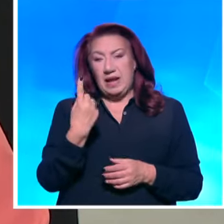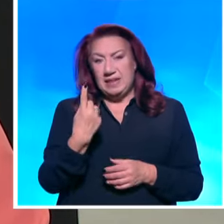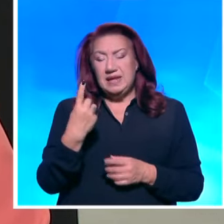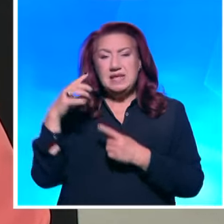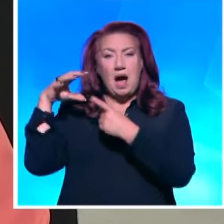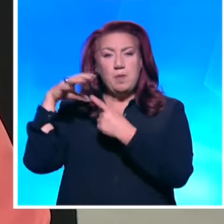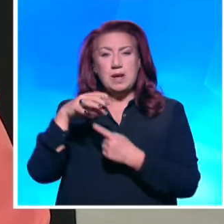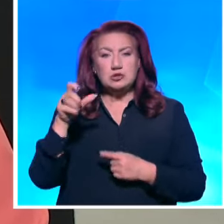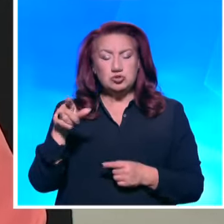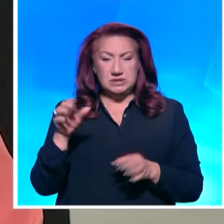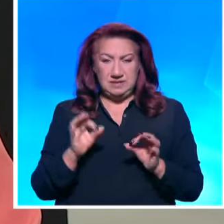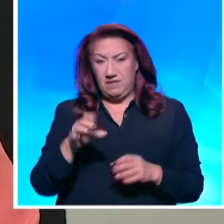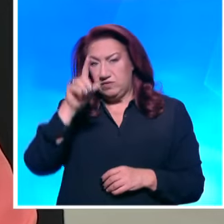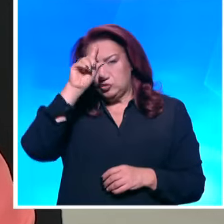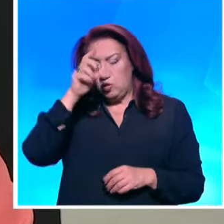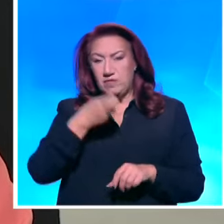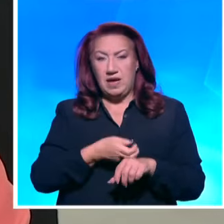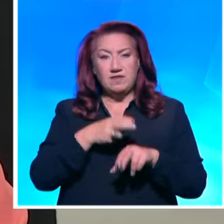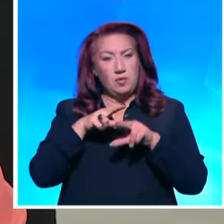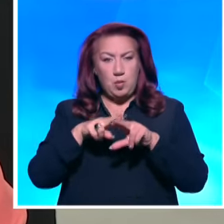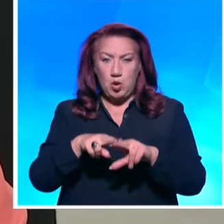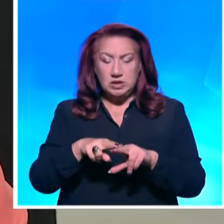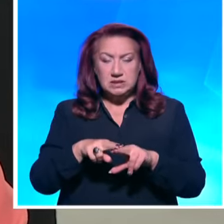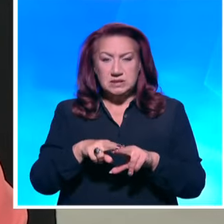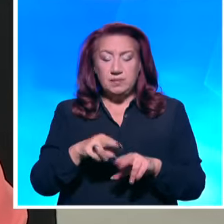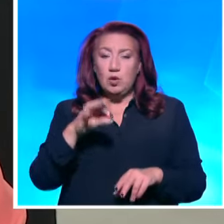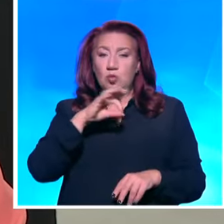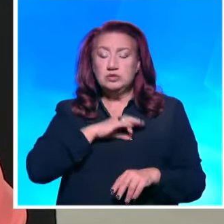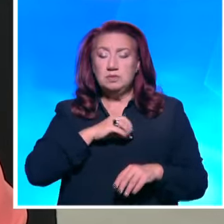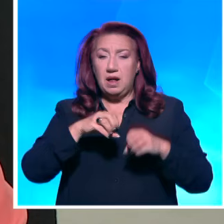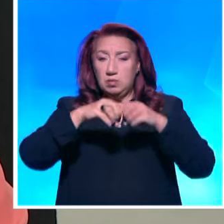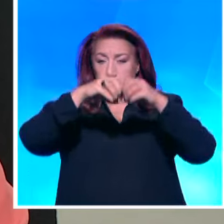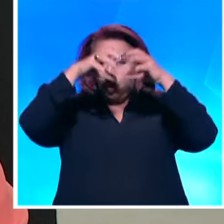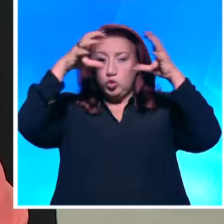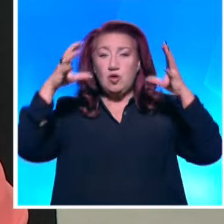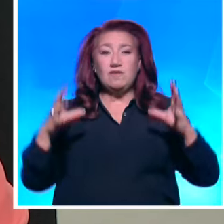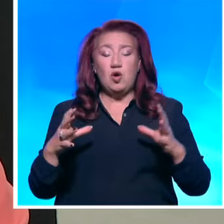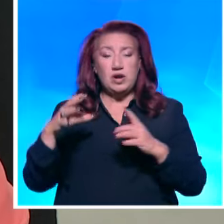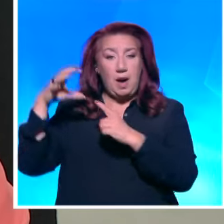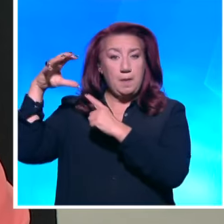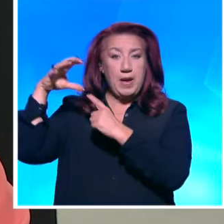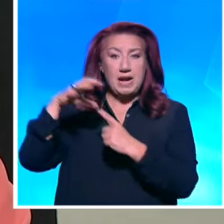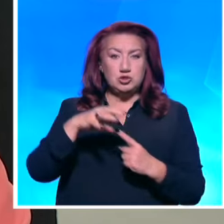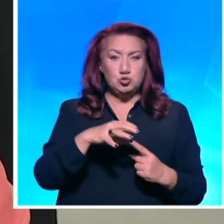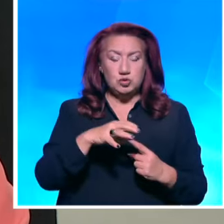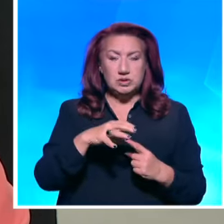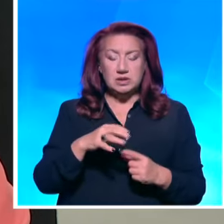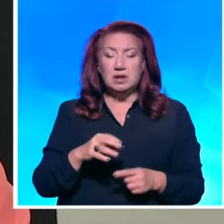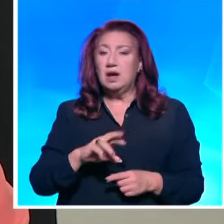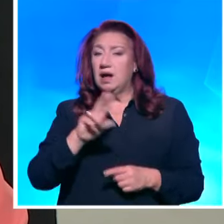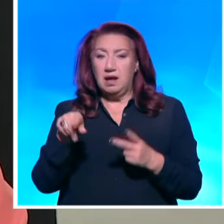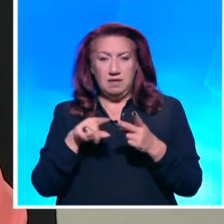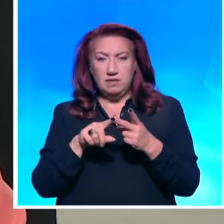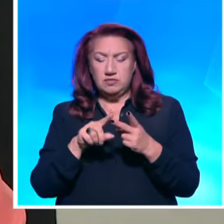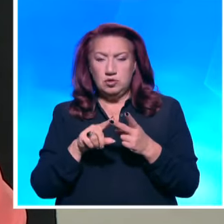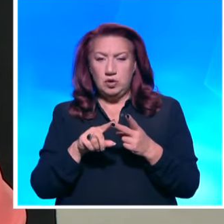болнично заведение, е успял да разтвори парашута и да се приземи, а другото